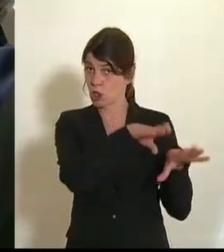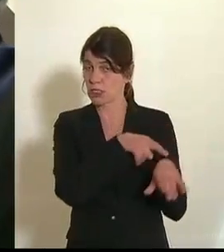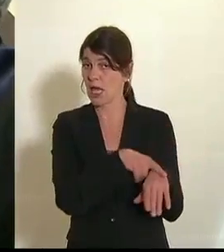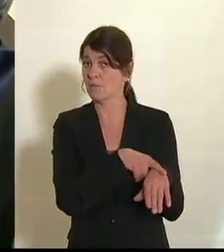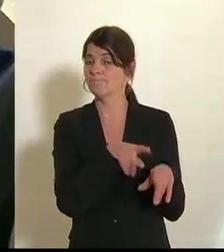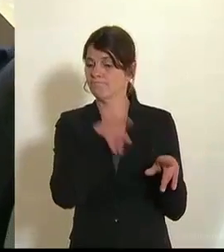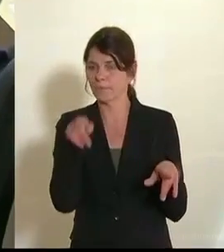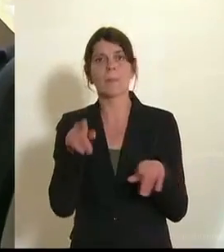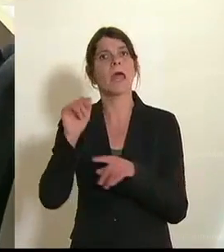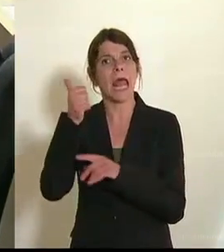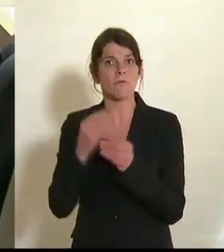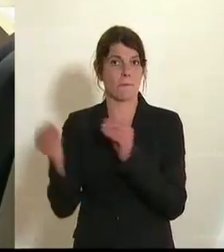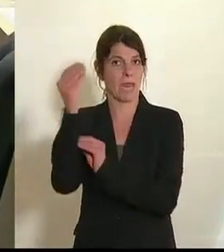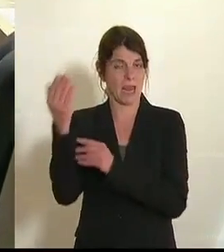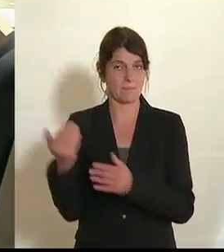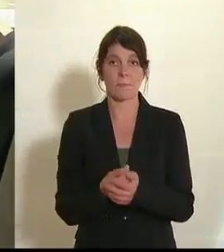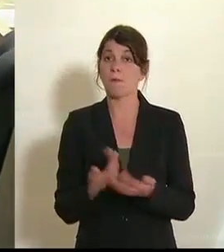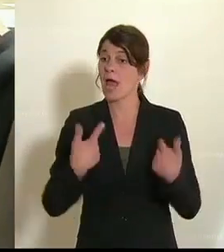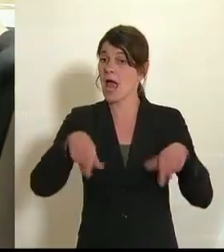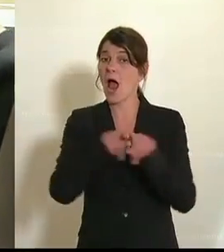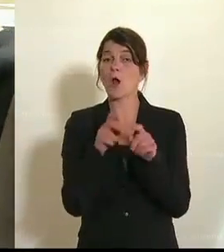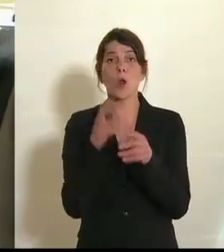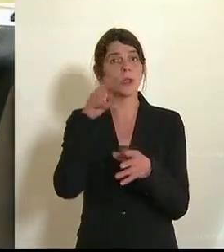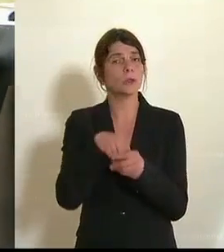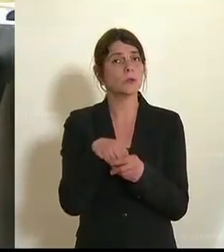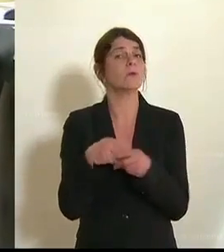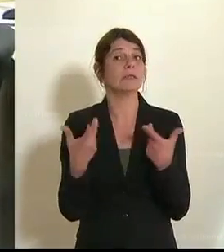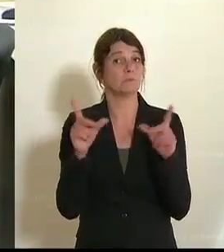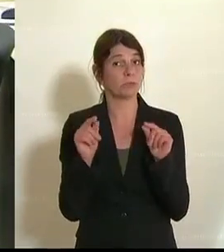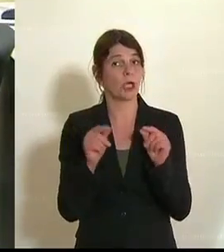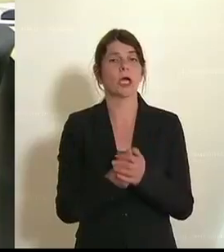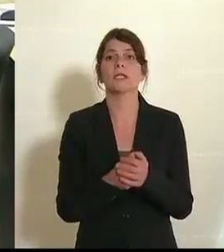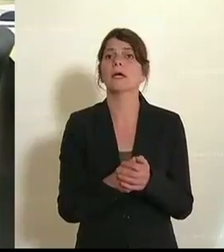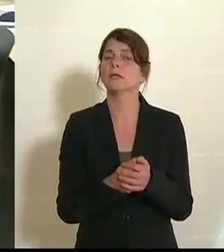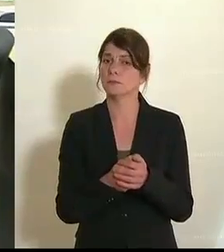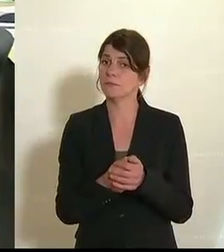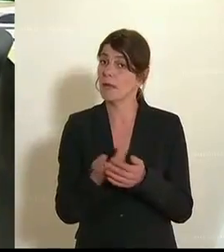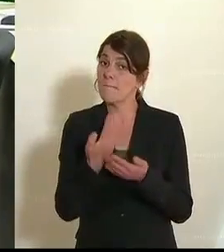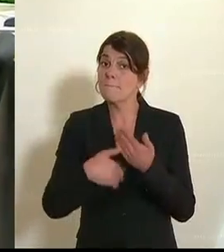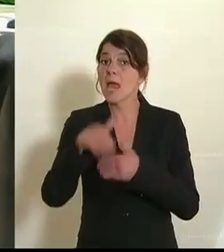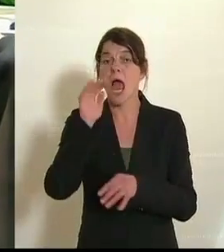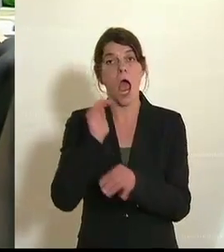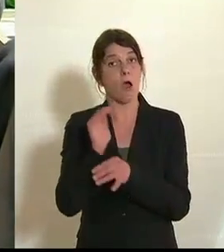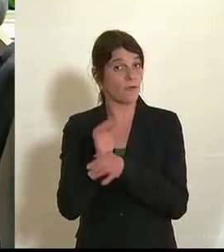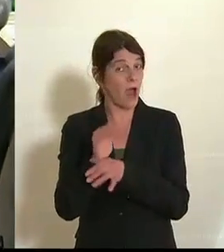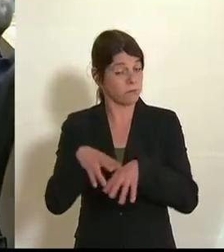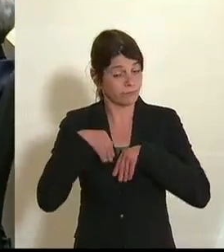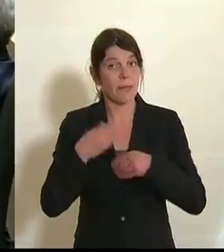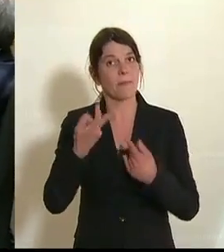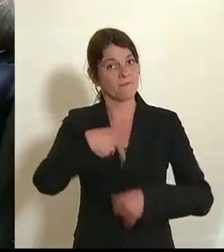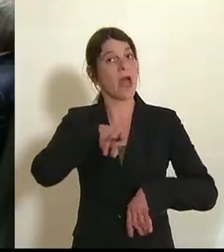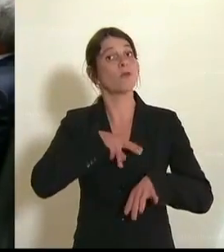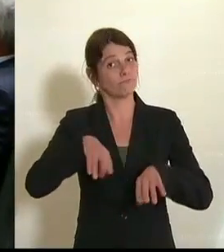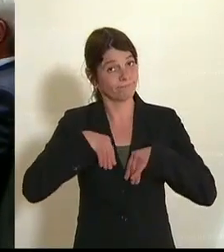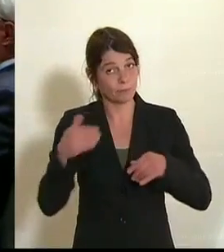2019 mit 11 mehr. Aber auch zusätzlich bedeutet das auch mit mehr Aufgaben, mehr